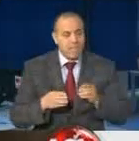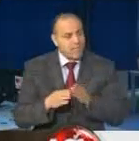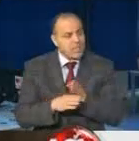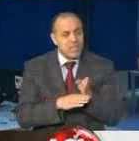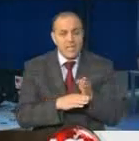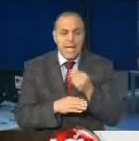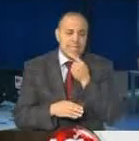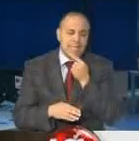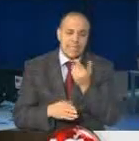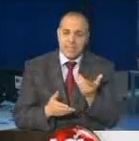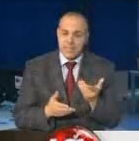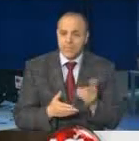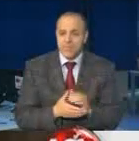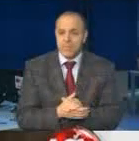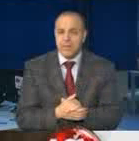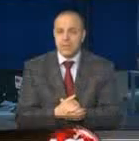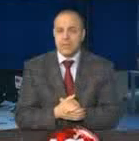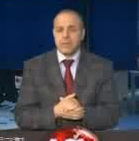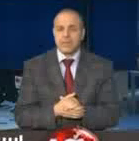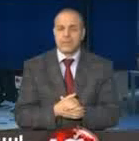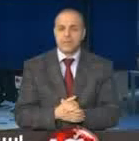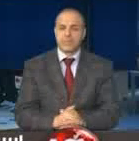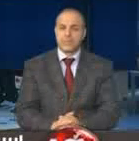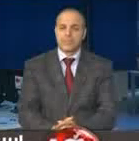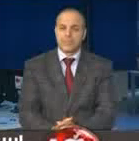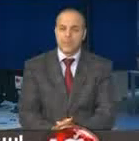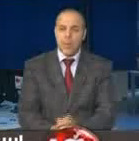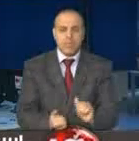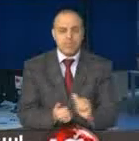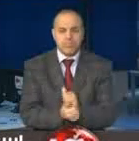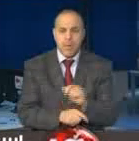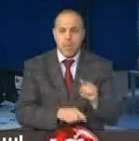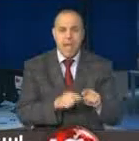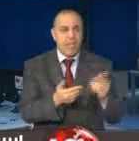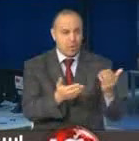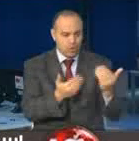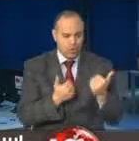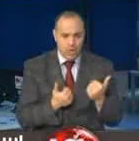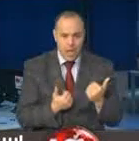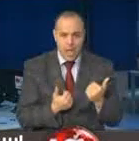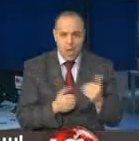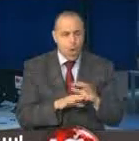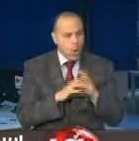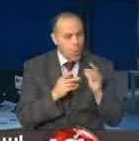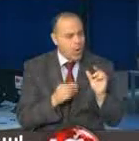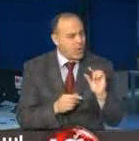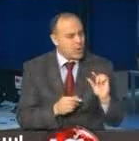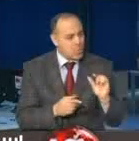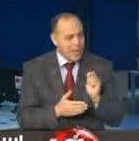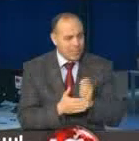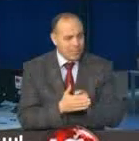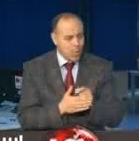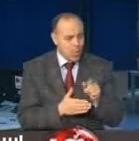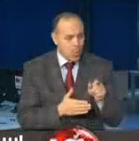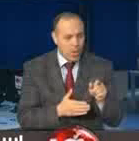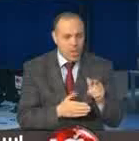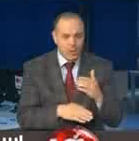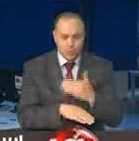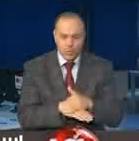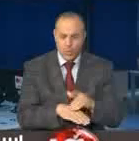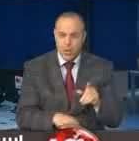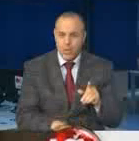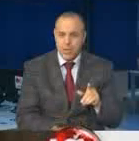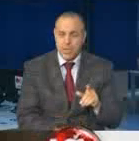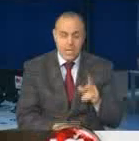ان تسهيل وإعفاء بعض البضائع سواء كليا أو جزئيا من الأداء